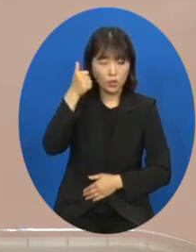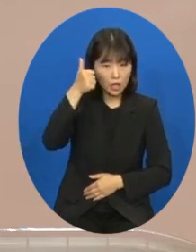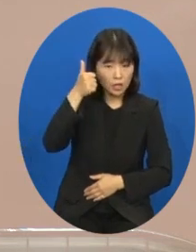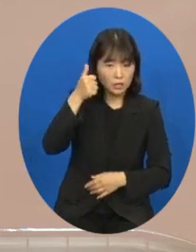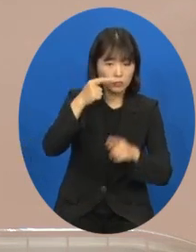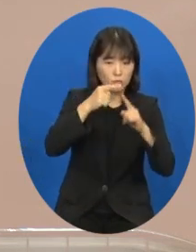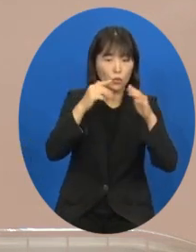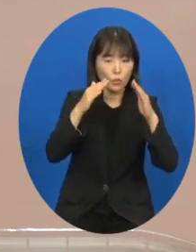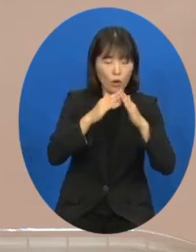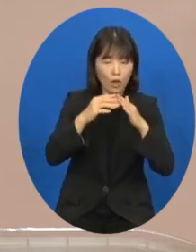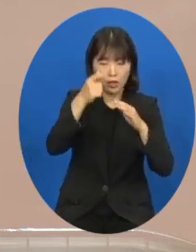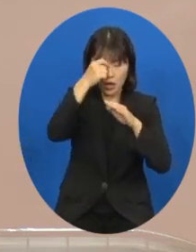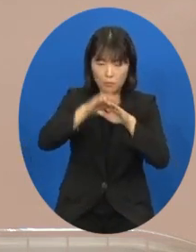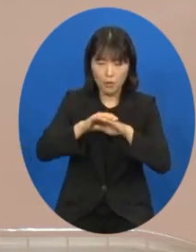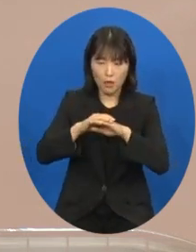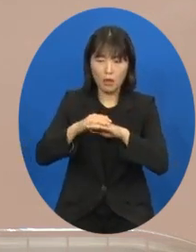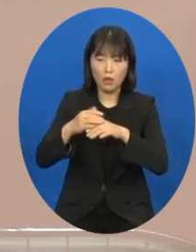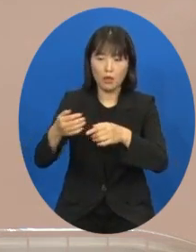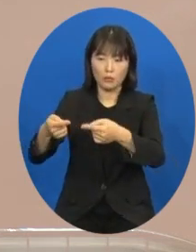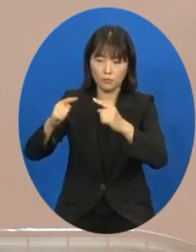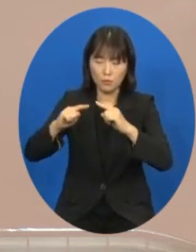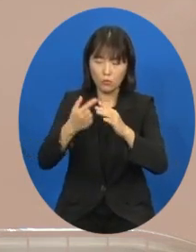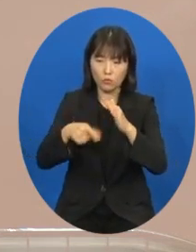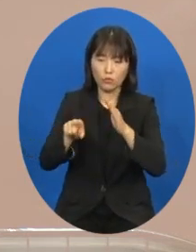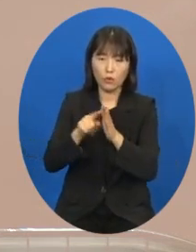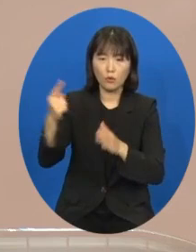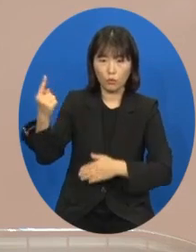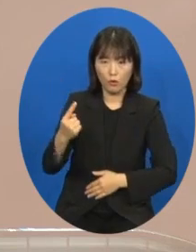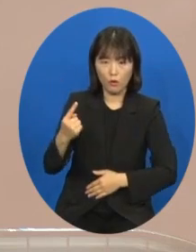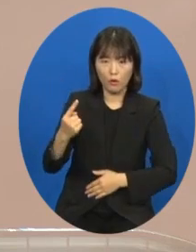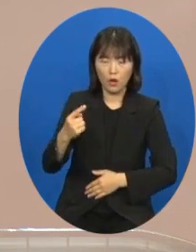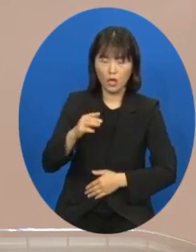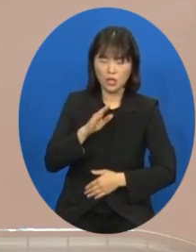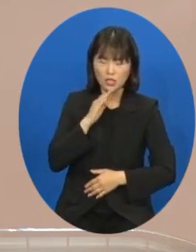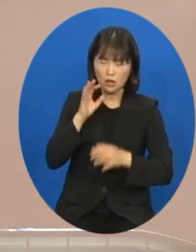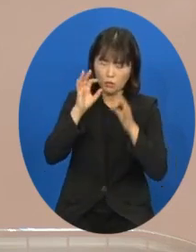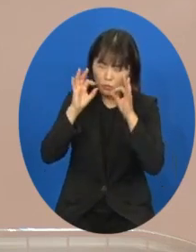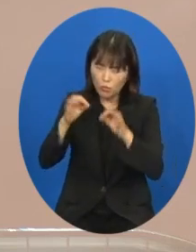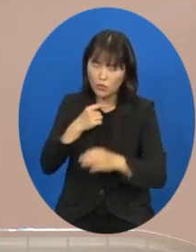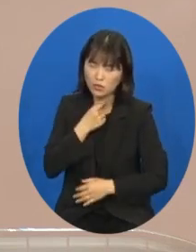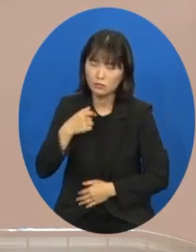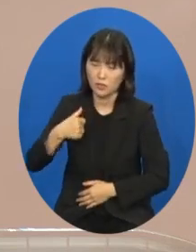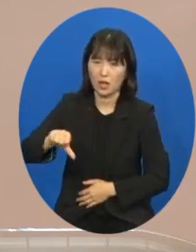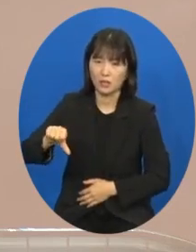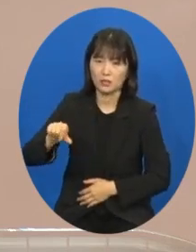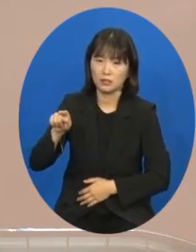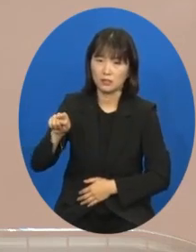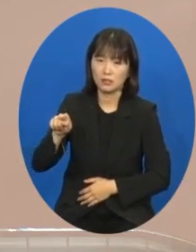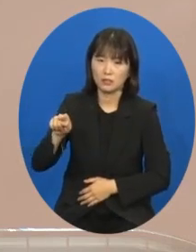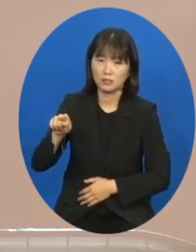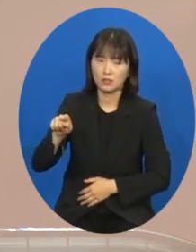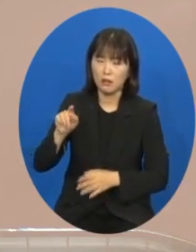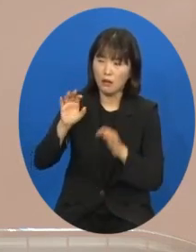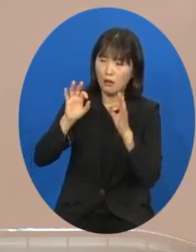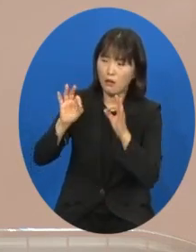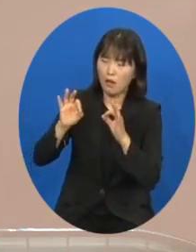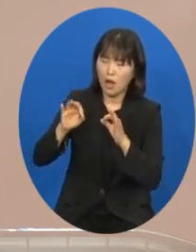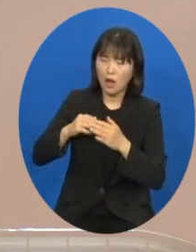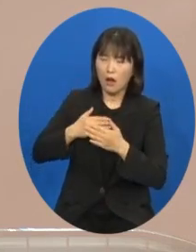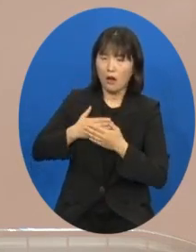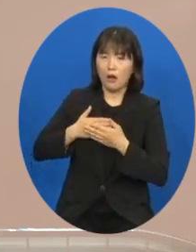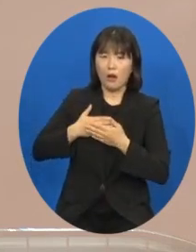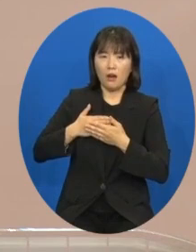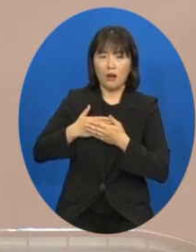예배드리러 들어오더래요. 그렇게 보고 싶었던 아들이 그 아들을 보는데 얼마나 가슴이